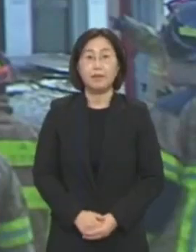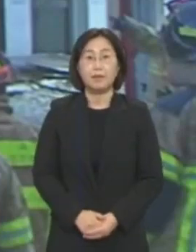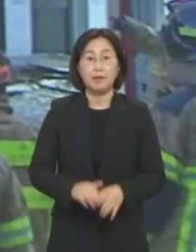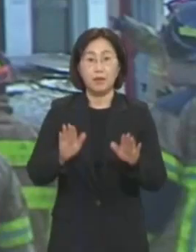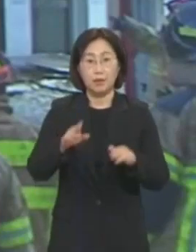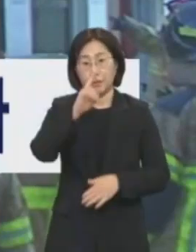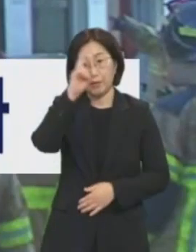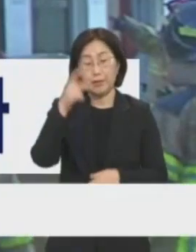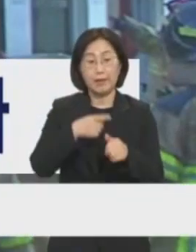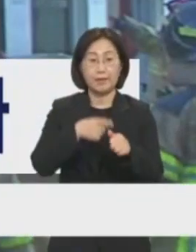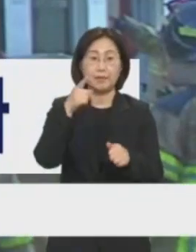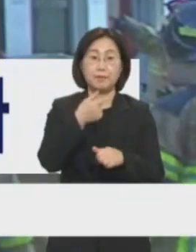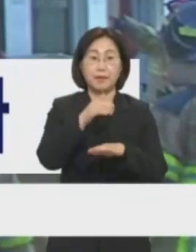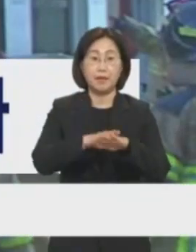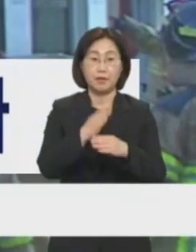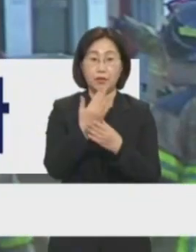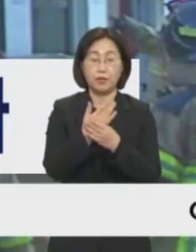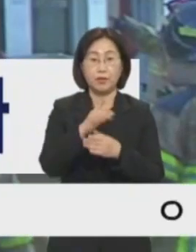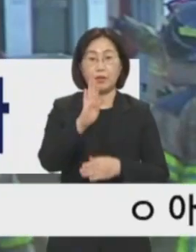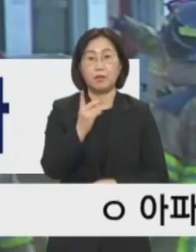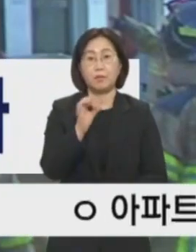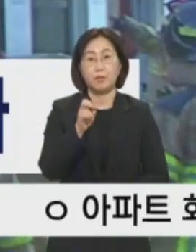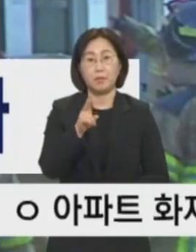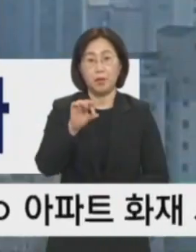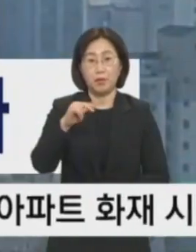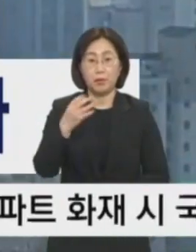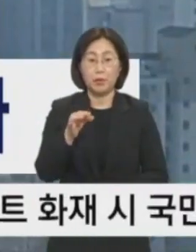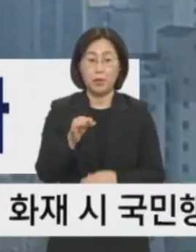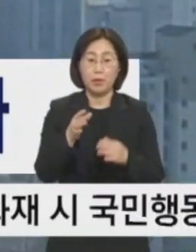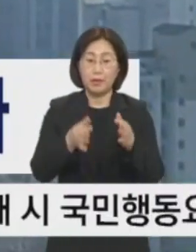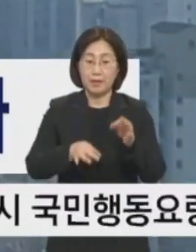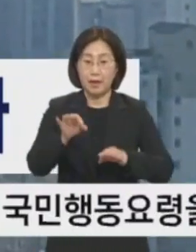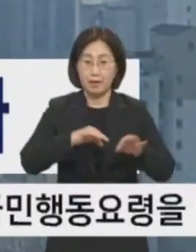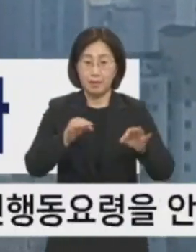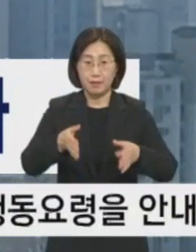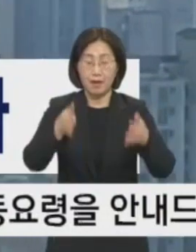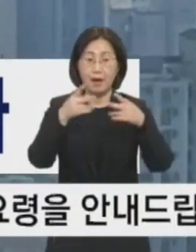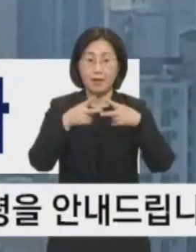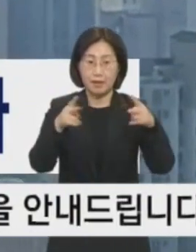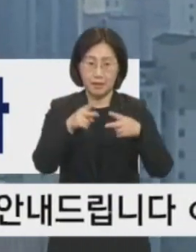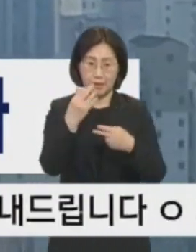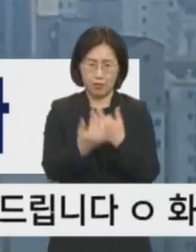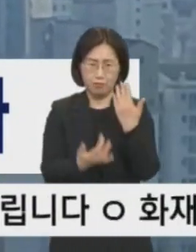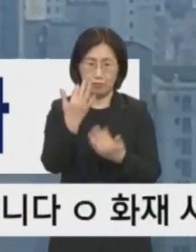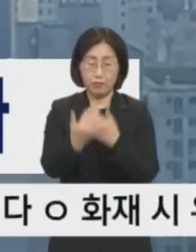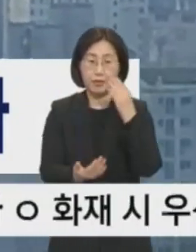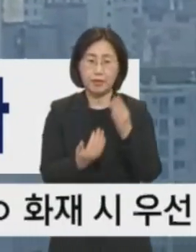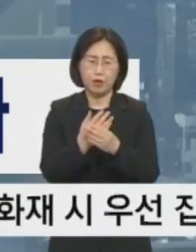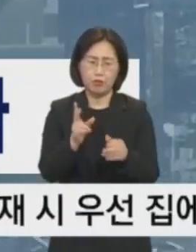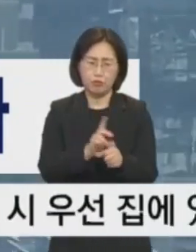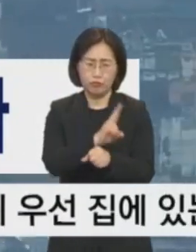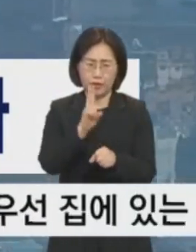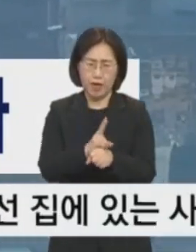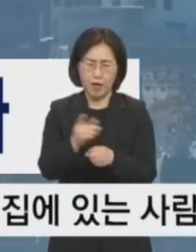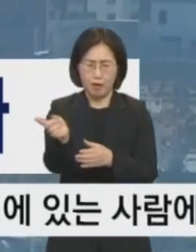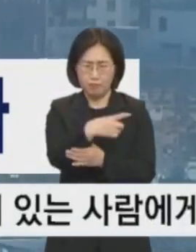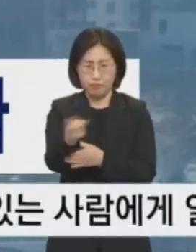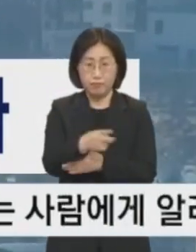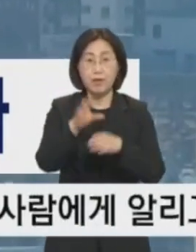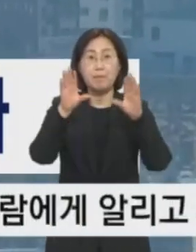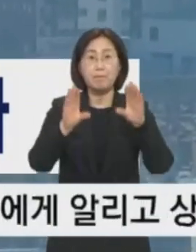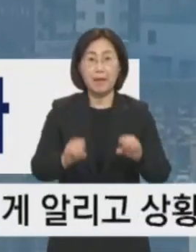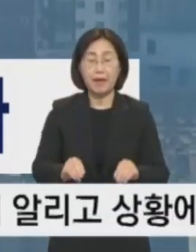오늘 오후 1시쯤 대전 유성구 복명동 2층짜리 필로티 구조 상가건물 2층에서 부리나 두시간 가까이 걸려